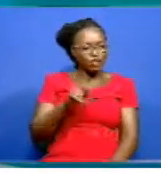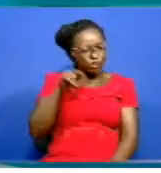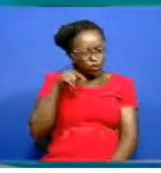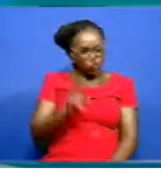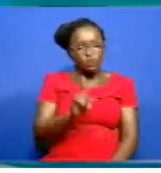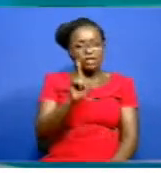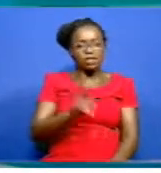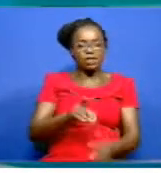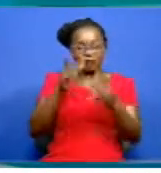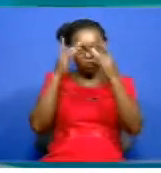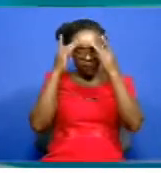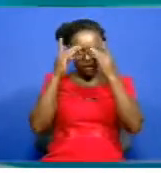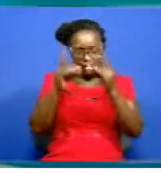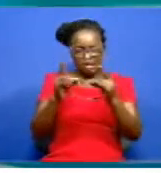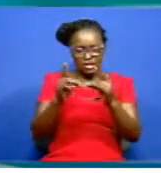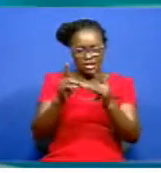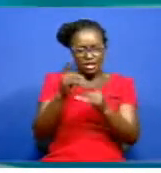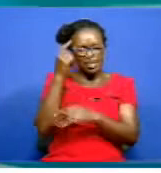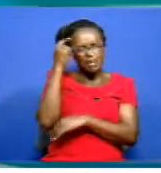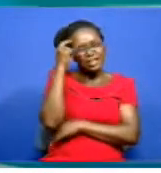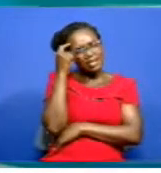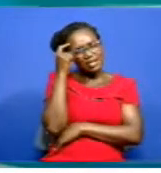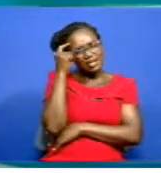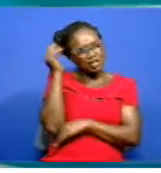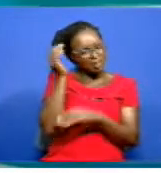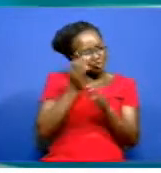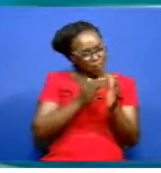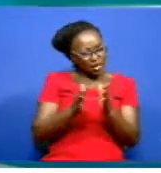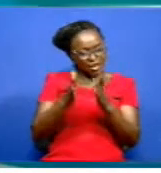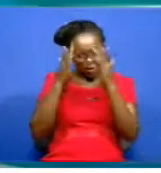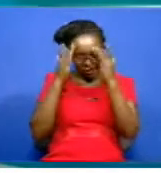wewe mwenyewe, umefikiria,